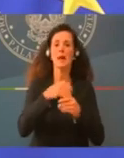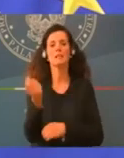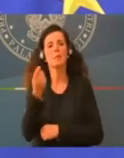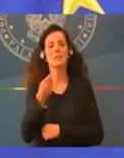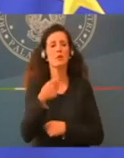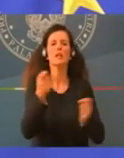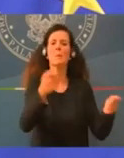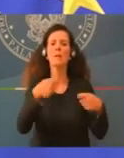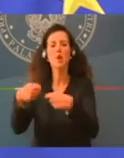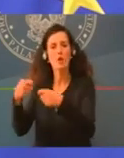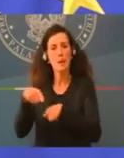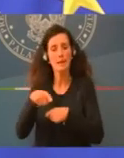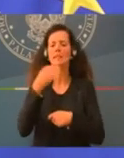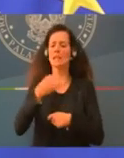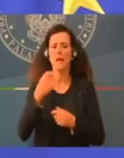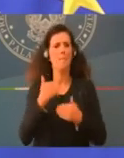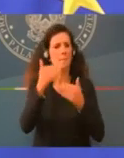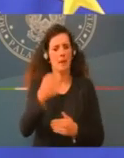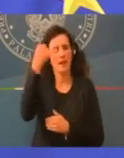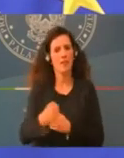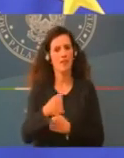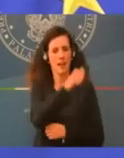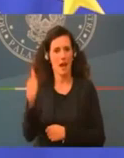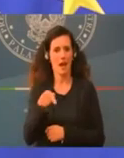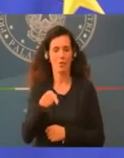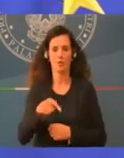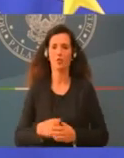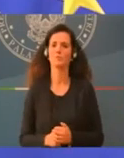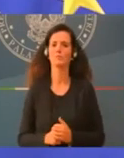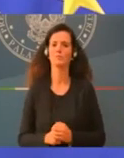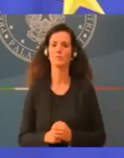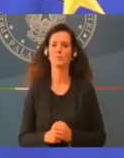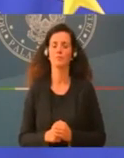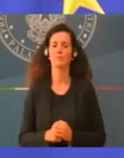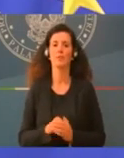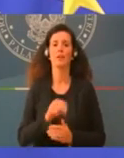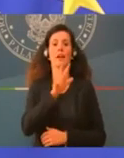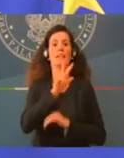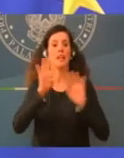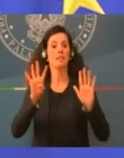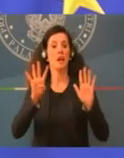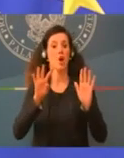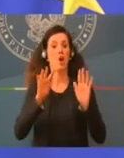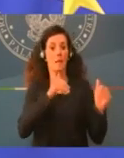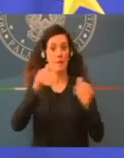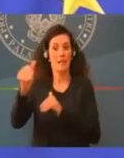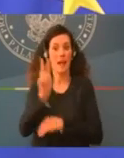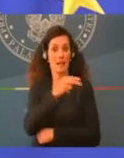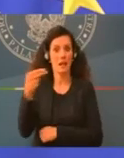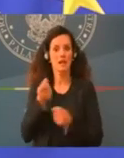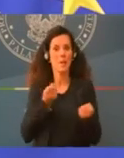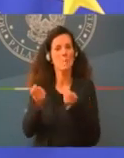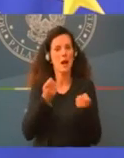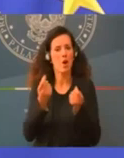di 39 miliardi di euro 24 miliardi per farlo afferiscono alle leggi di bilancio e